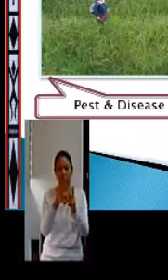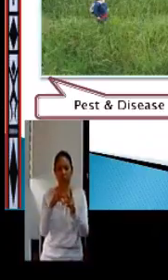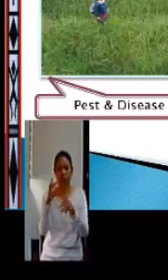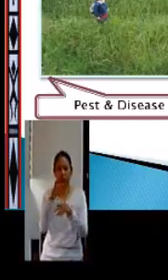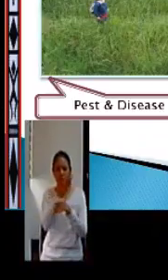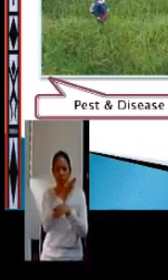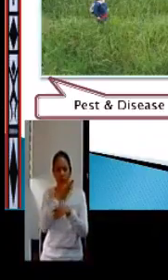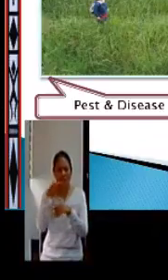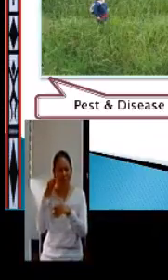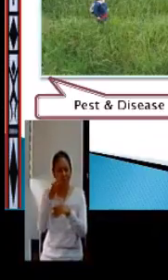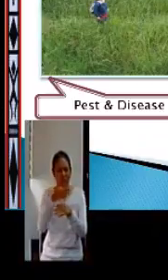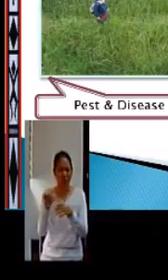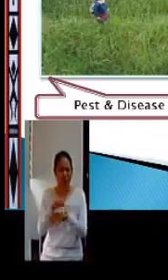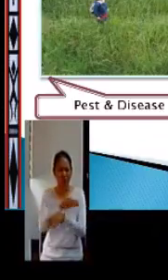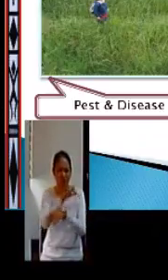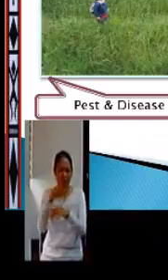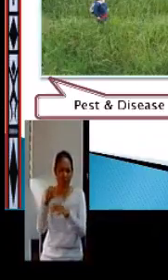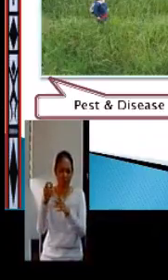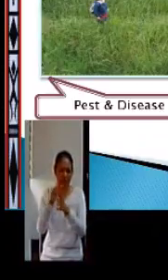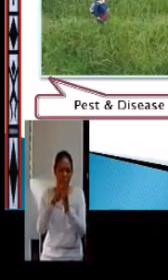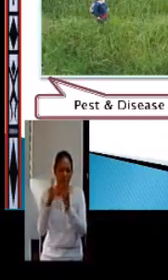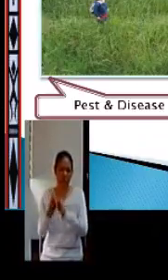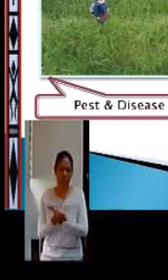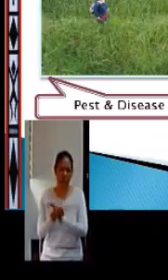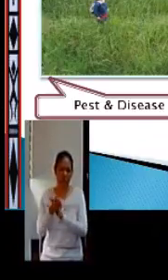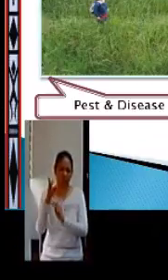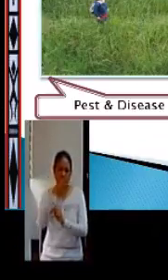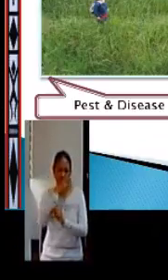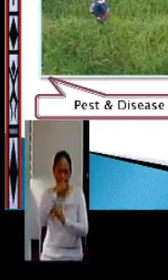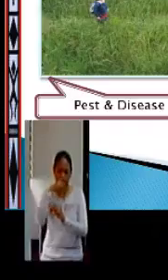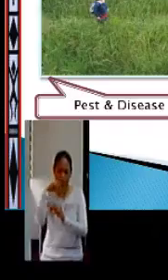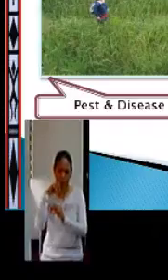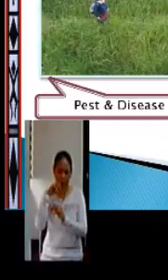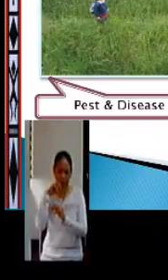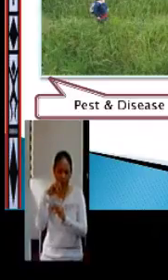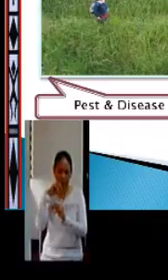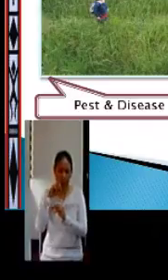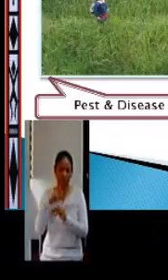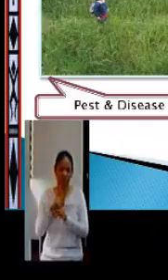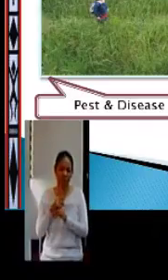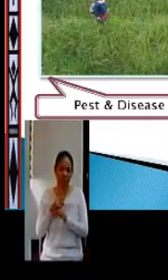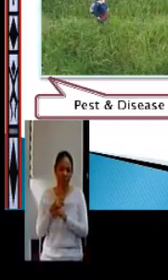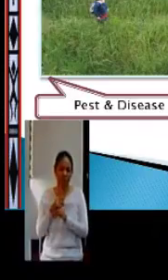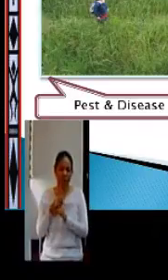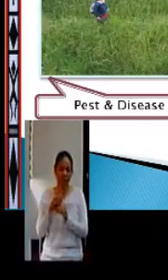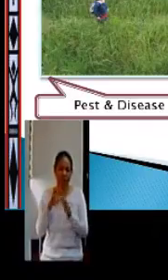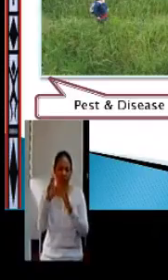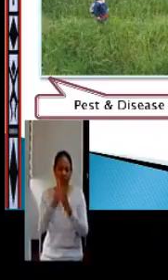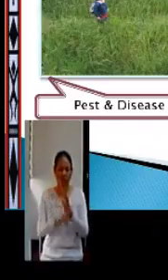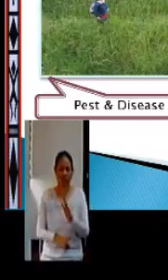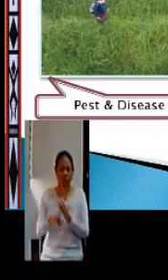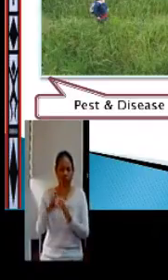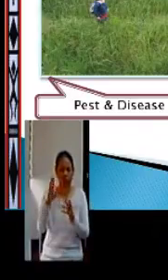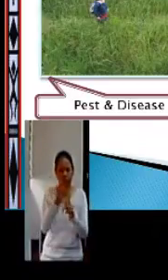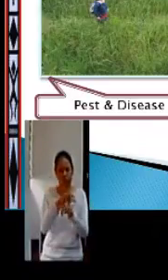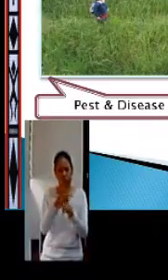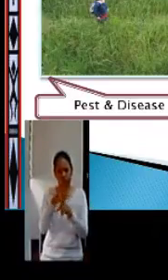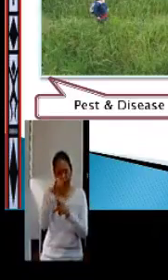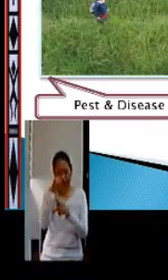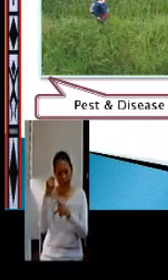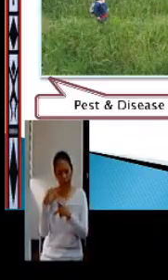yung palay because of pest. Other which lead to low production is natural calamity. We are prone